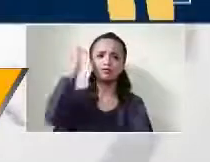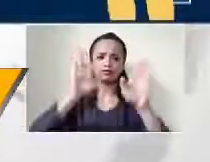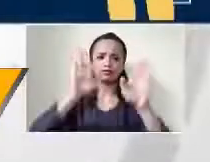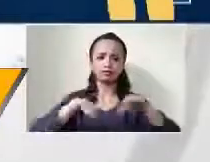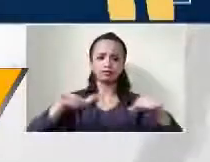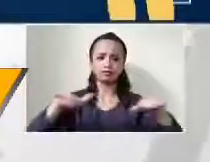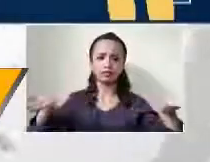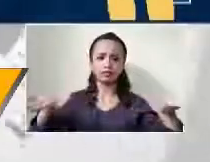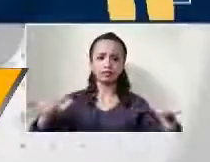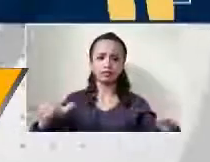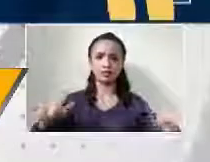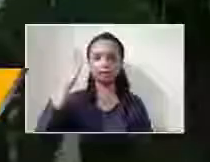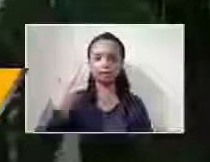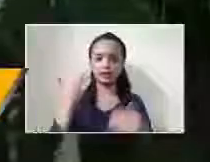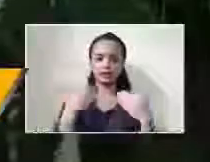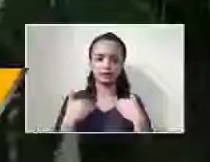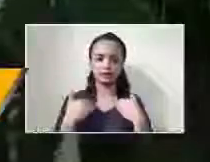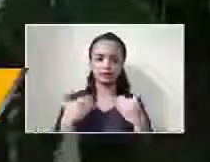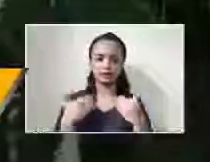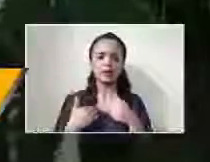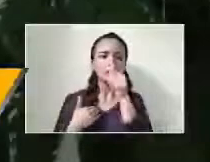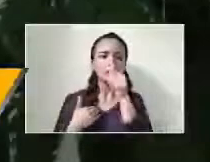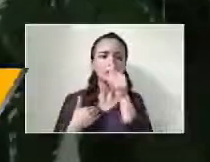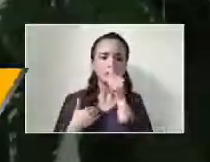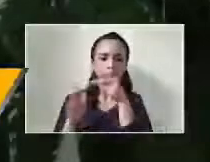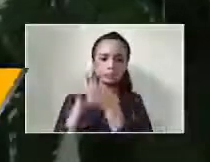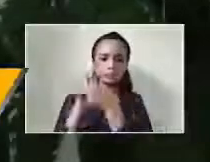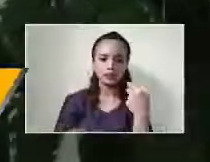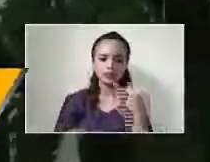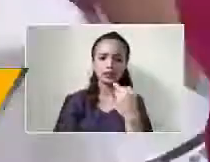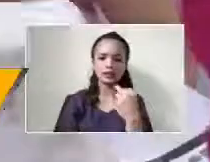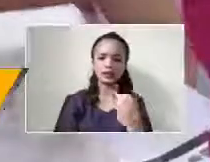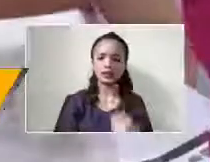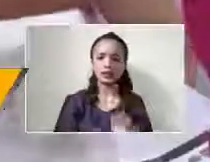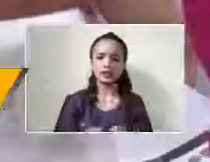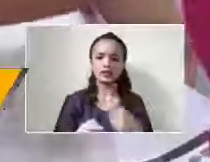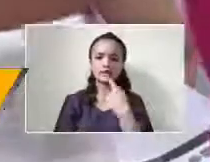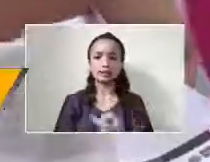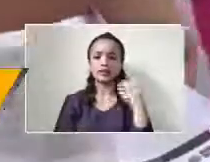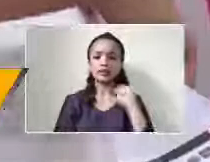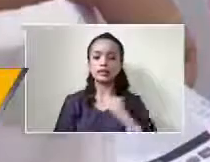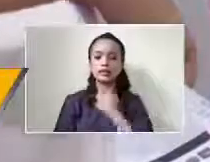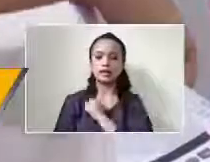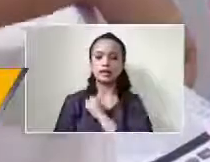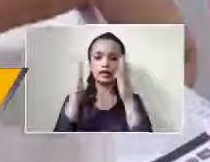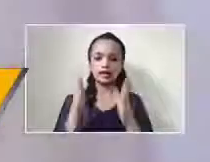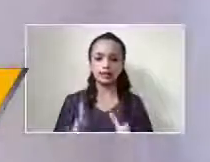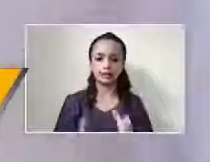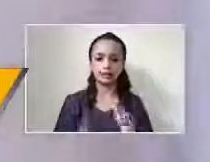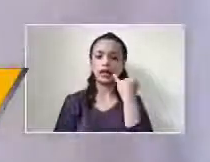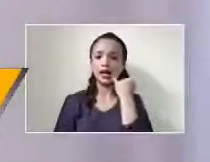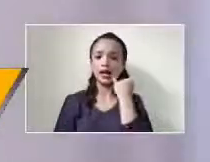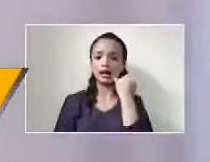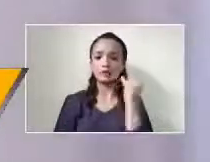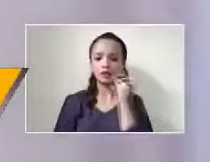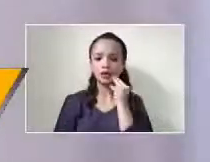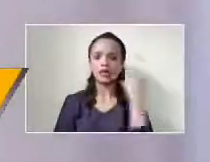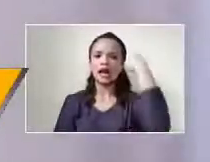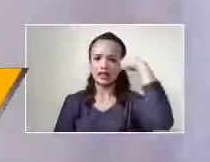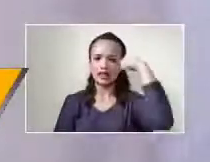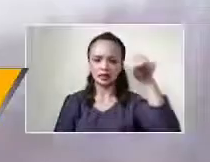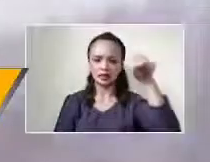on-site ang ibabakuna. Paalala naman ng Department of Health sa lahat, public announcement lang ng LGU ukol sa vaccine brand